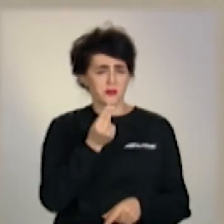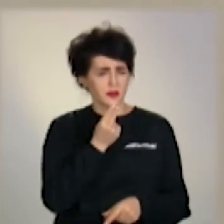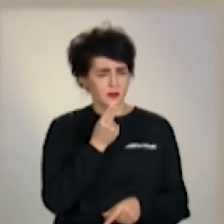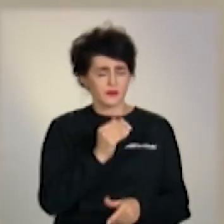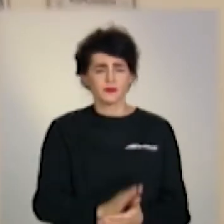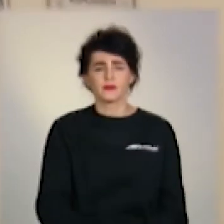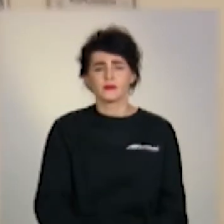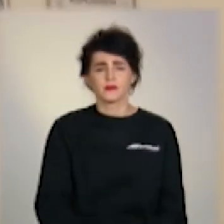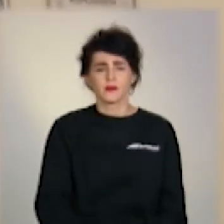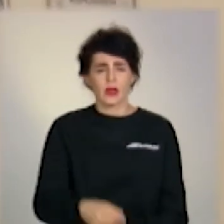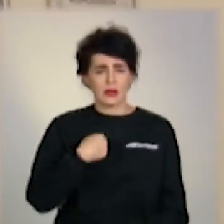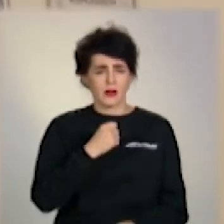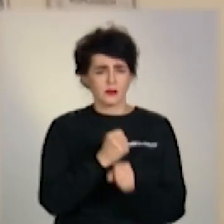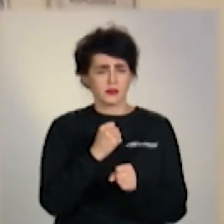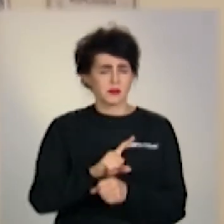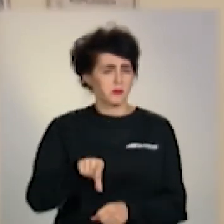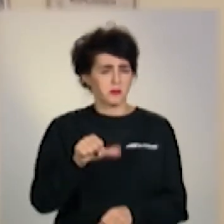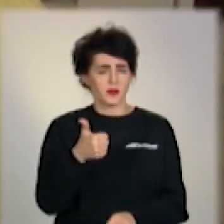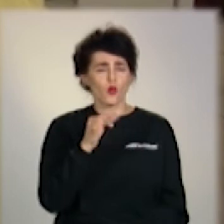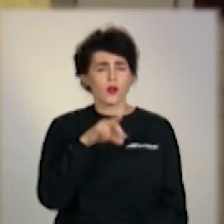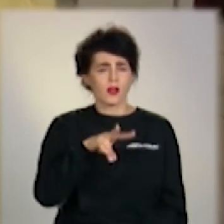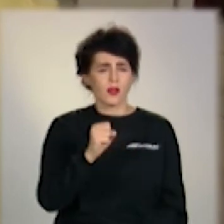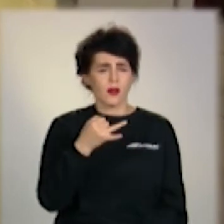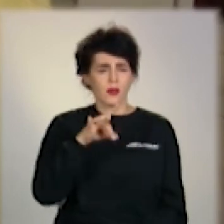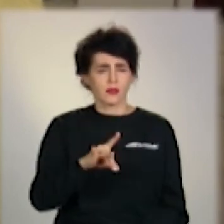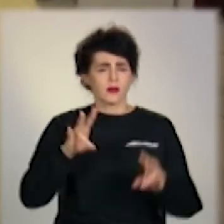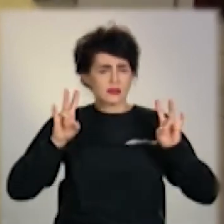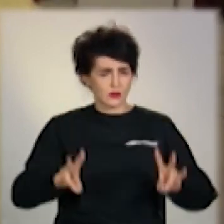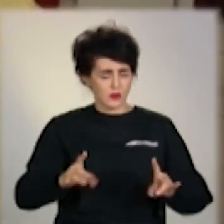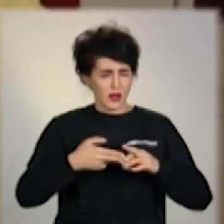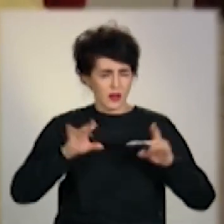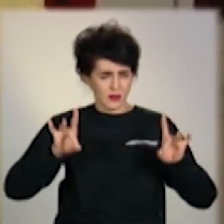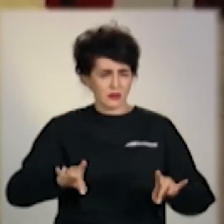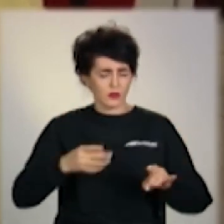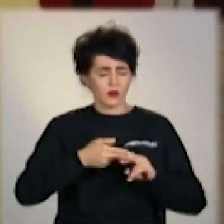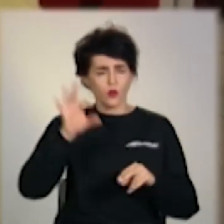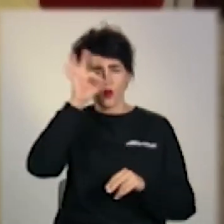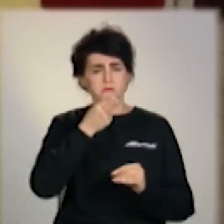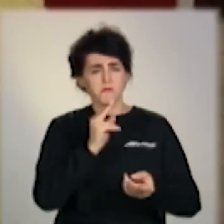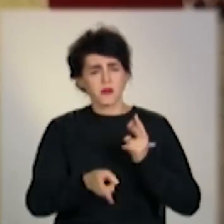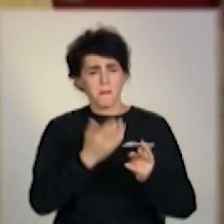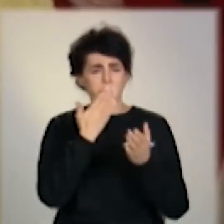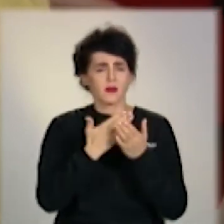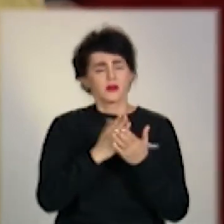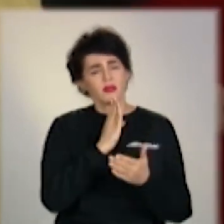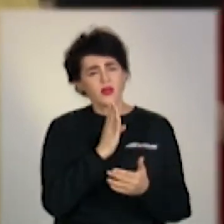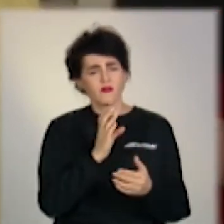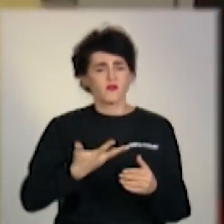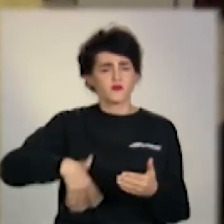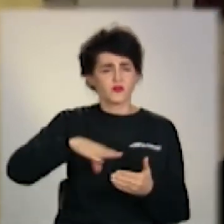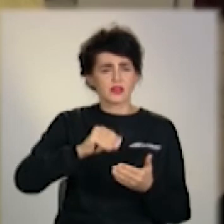перший онлайн домашній ресторан. Я показала женщинам всего, я думаю, не только нашего города, но еще